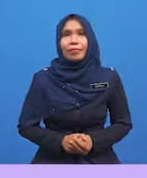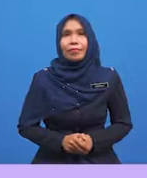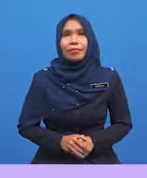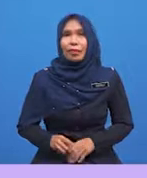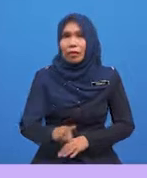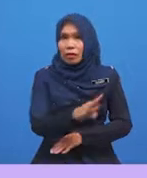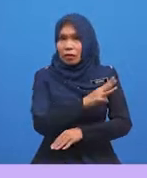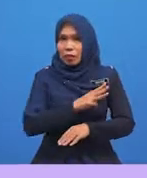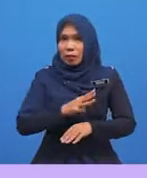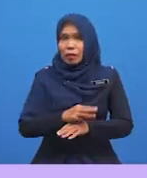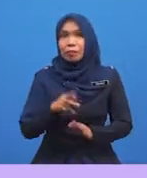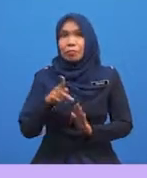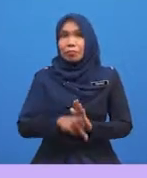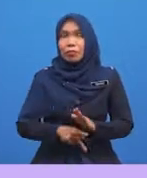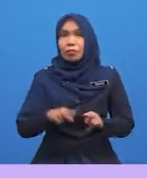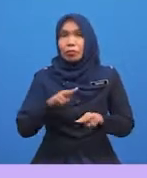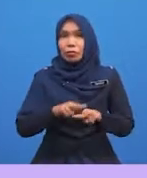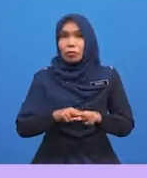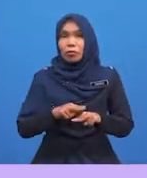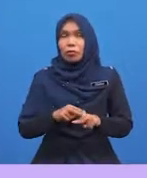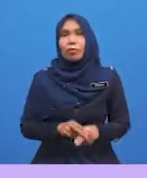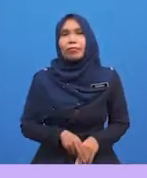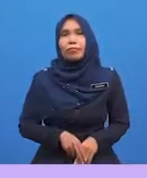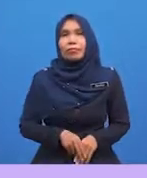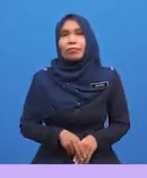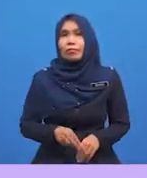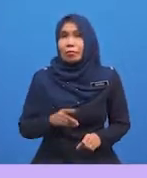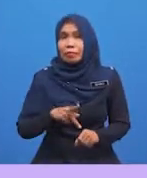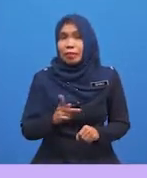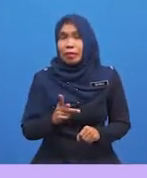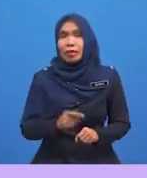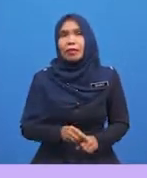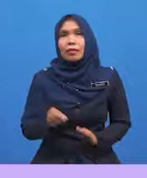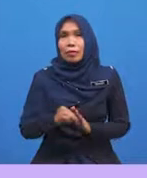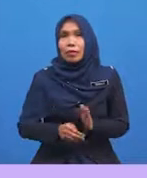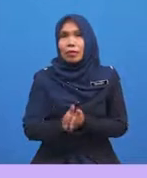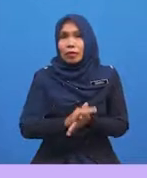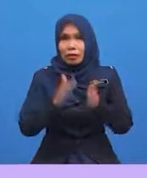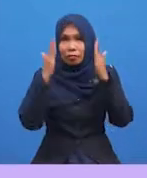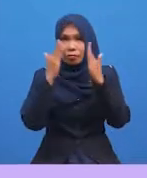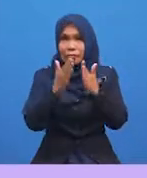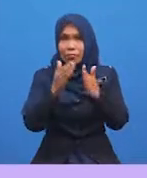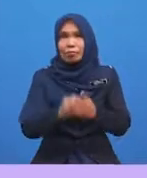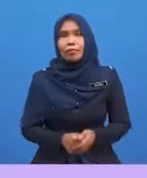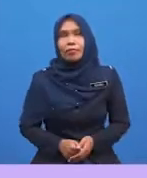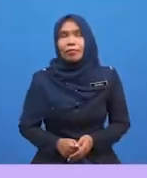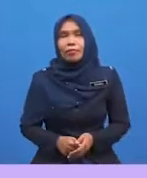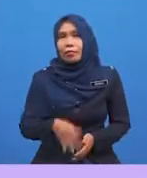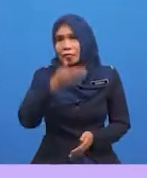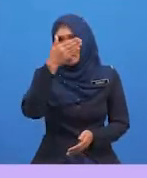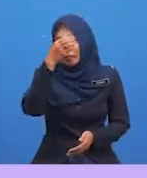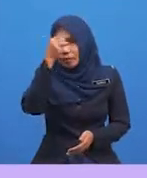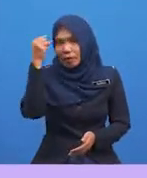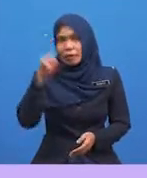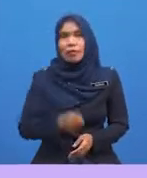Kawasan berpenduduk padat menjadi tumpuan penduduk kerana kawasannya rata dan subur